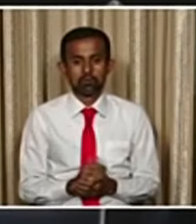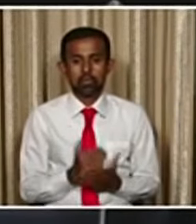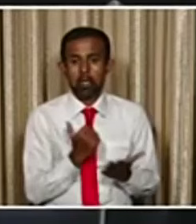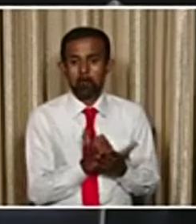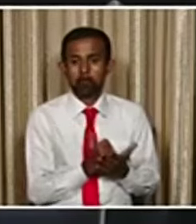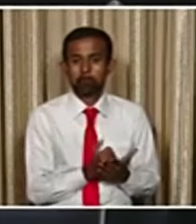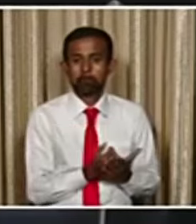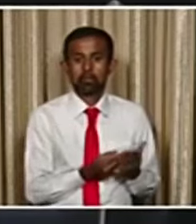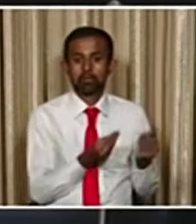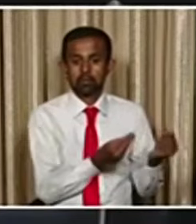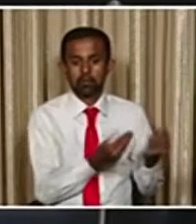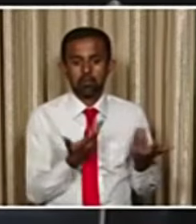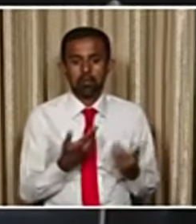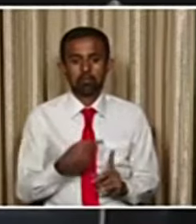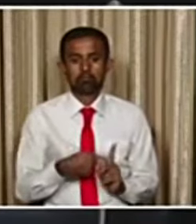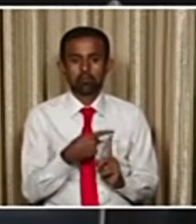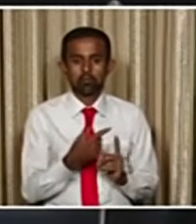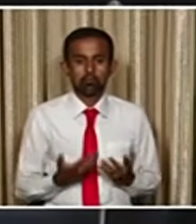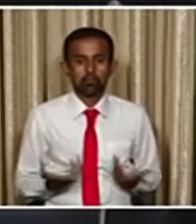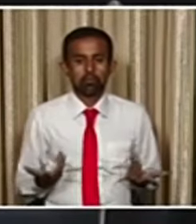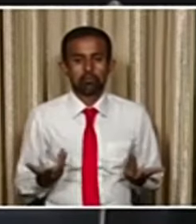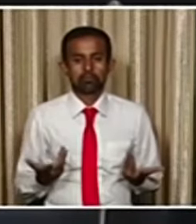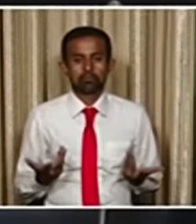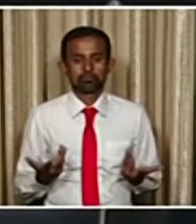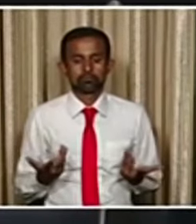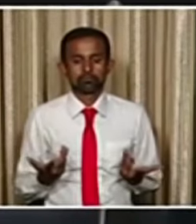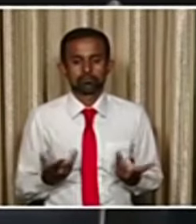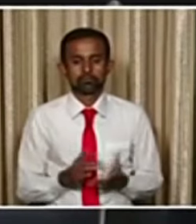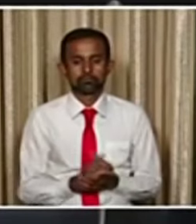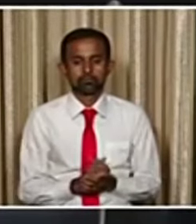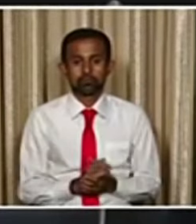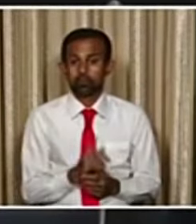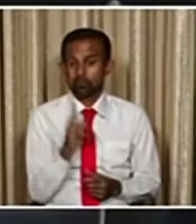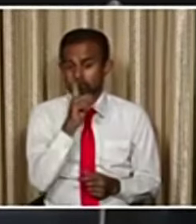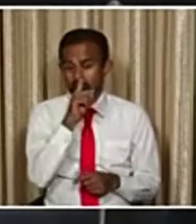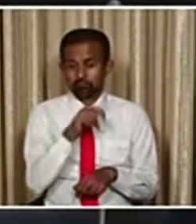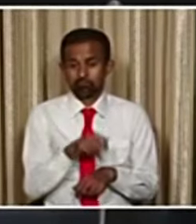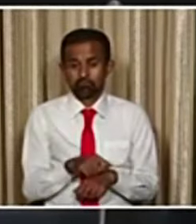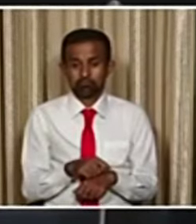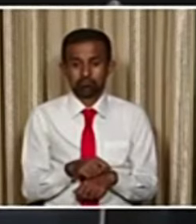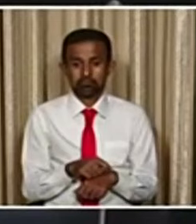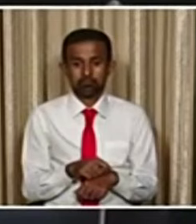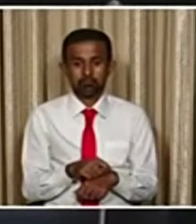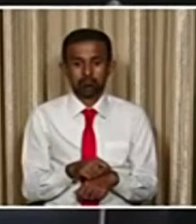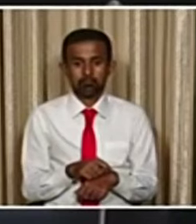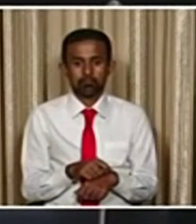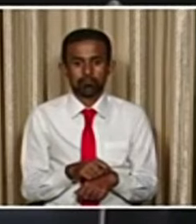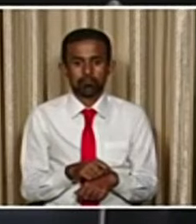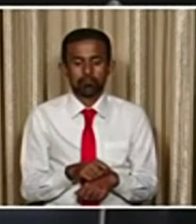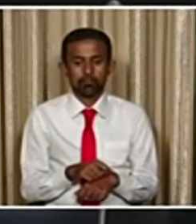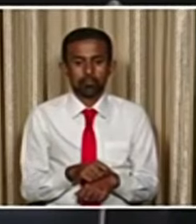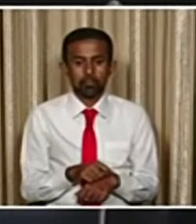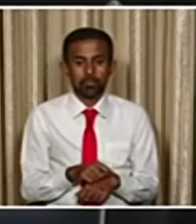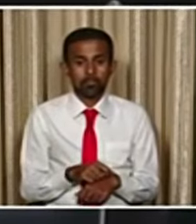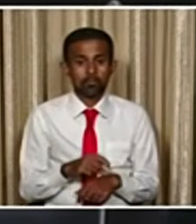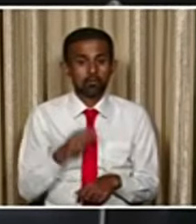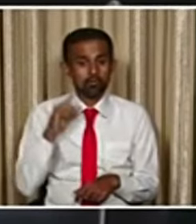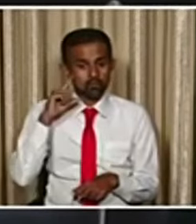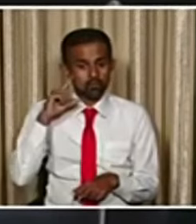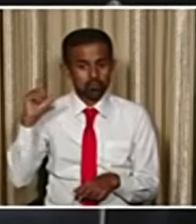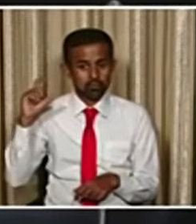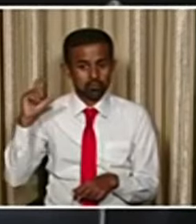ಗಂಡಬೇ ದೀವನಗರ ಗಂಡಬೇ ಹೆಬೈ ಪ್ರಥಮ ವತಾವಟ ಇತಿಹಾಸ ಏ ಚೀನೇ